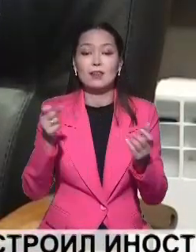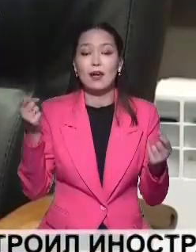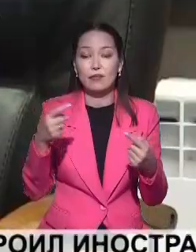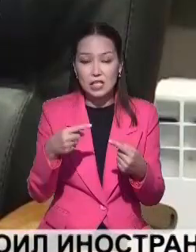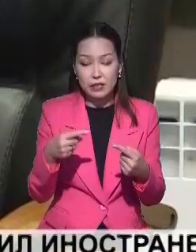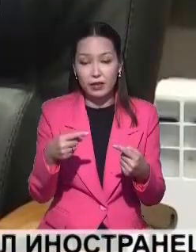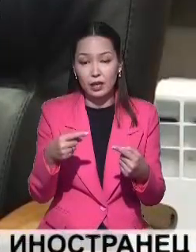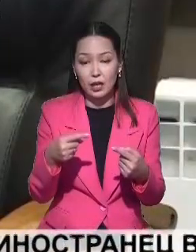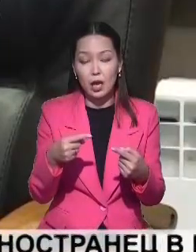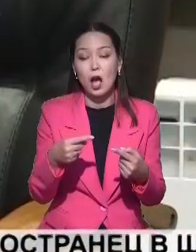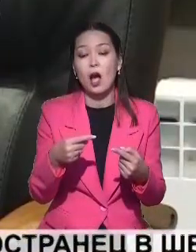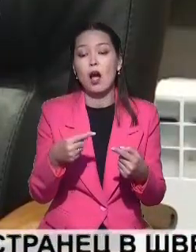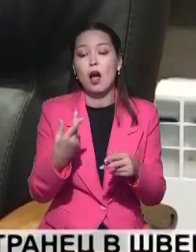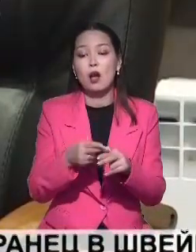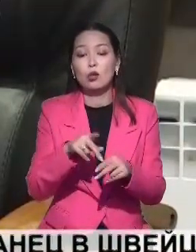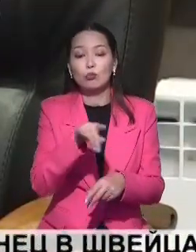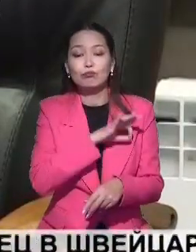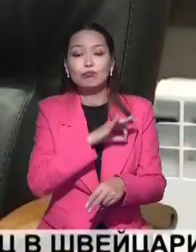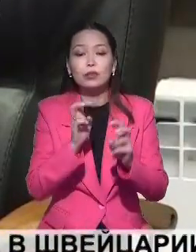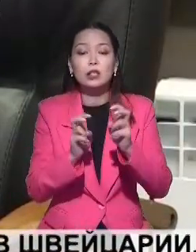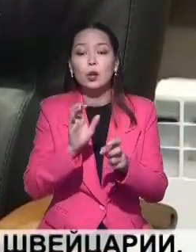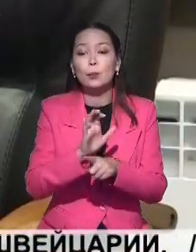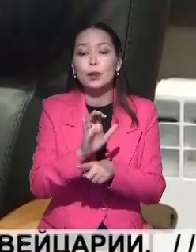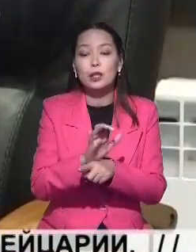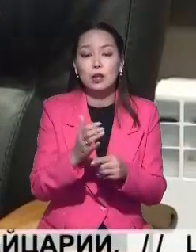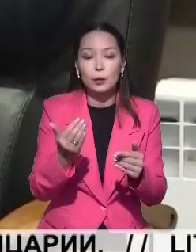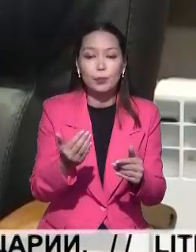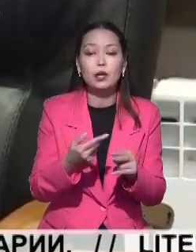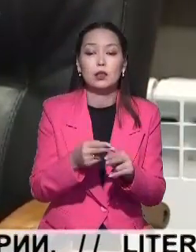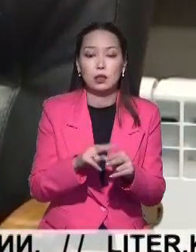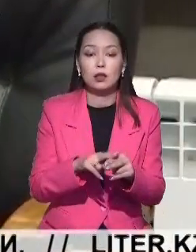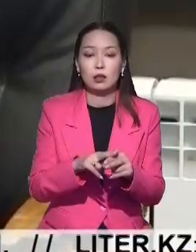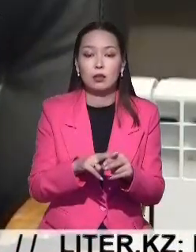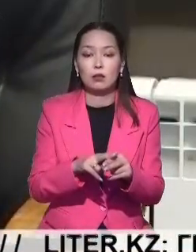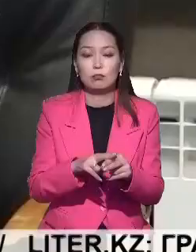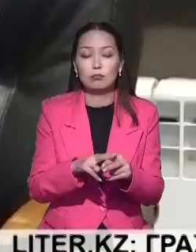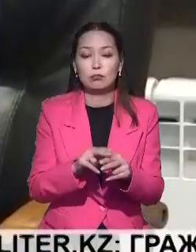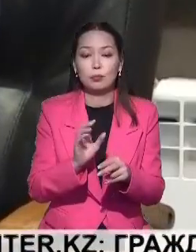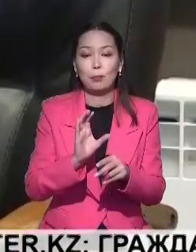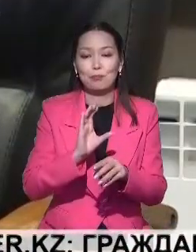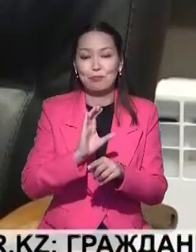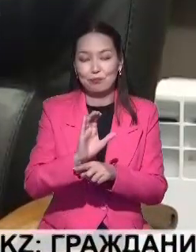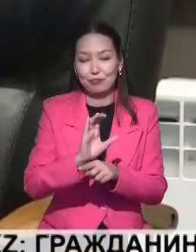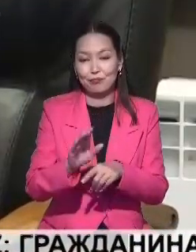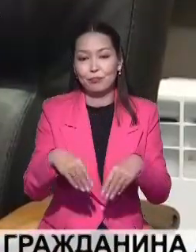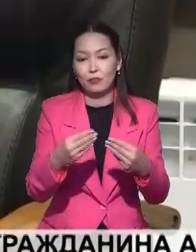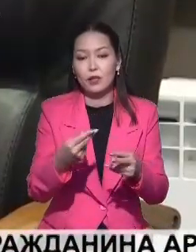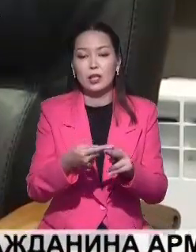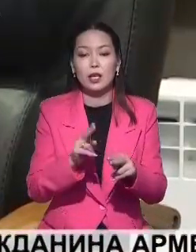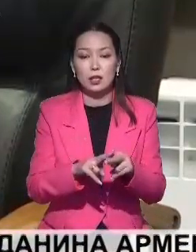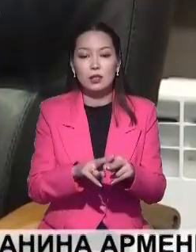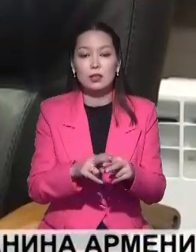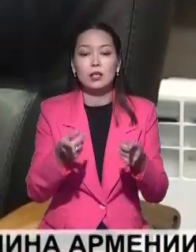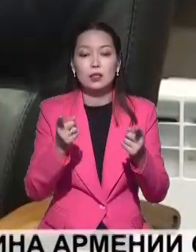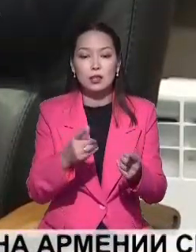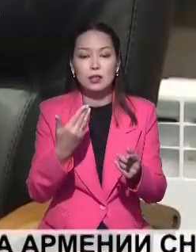и продукцию, которую полуфабрикат или что-то выкинул, во-вторых, ты недопоставил. Люди не задействованы и так